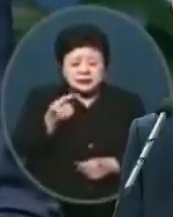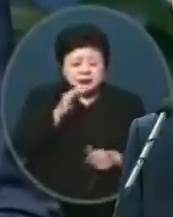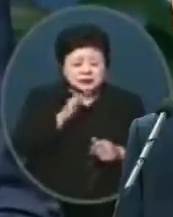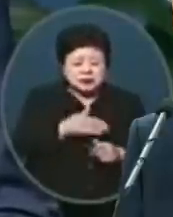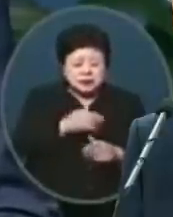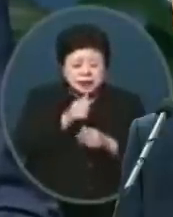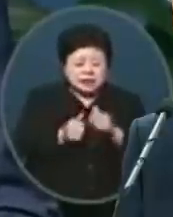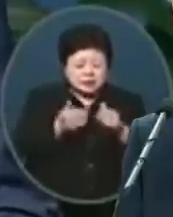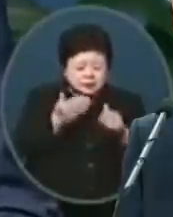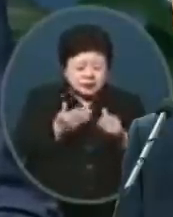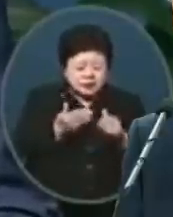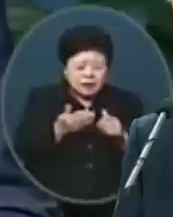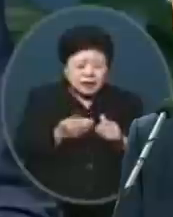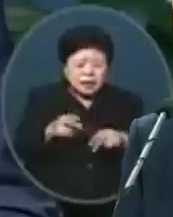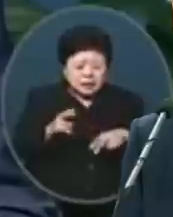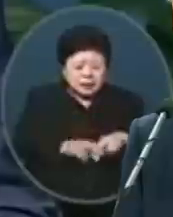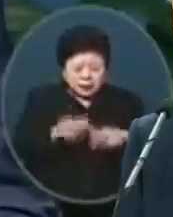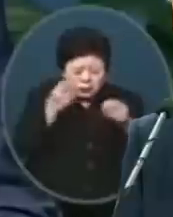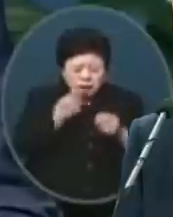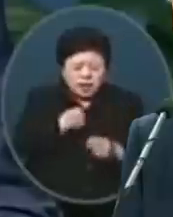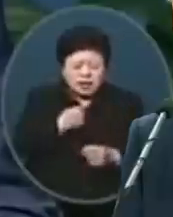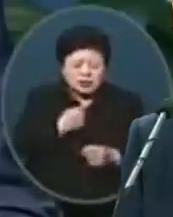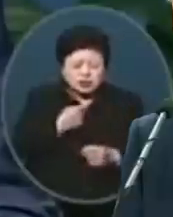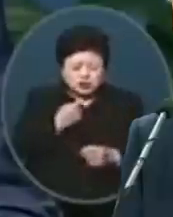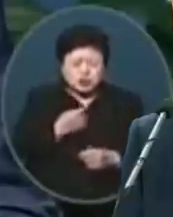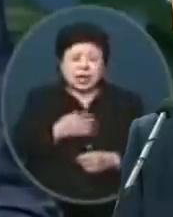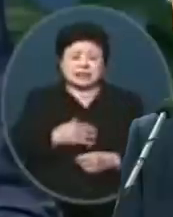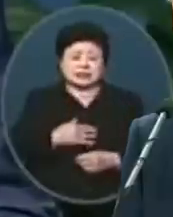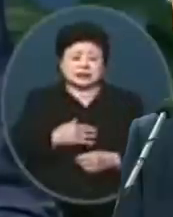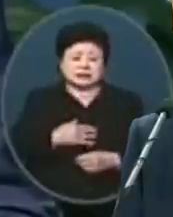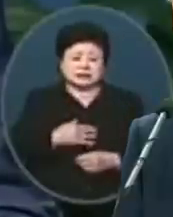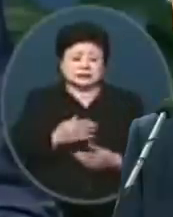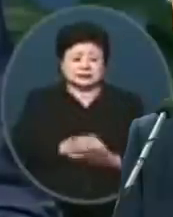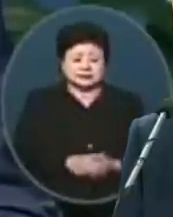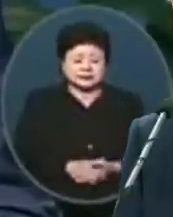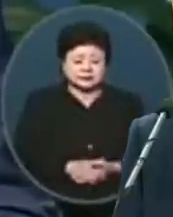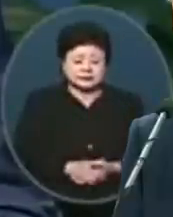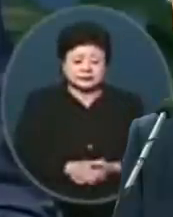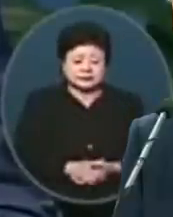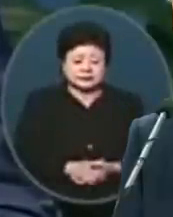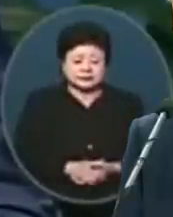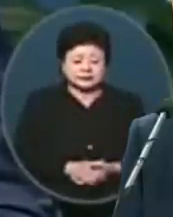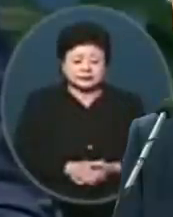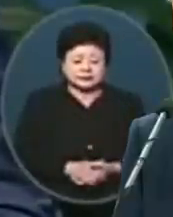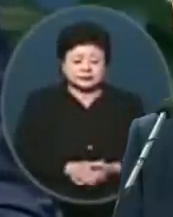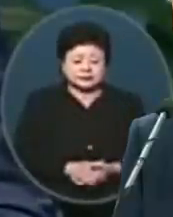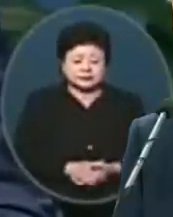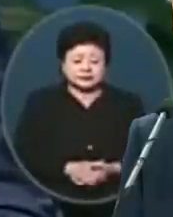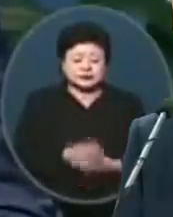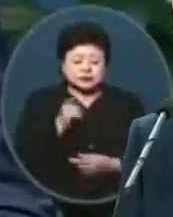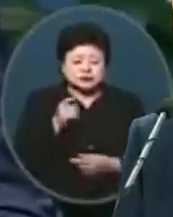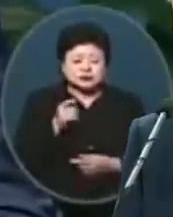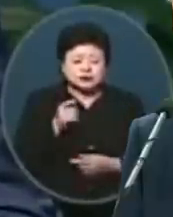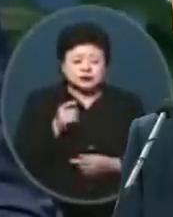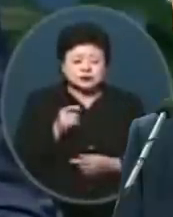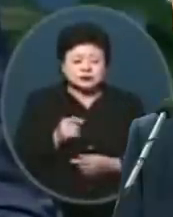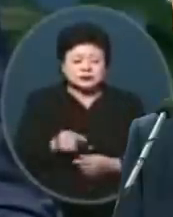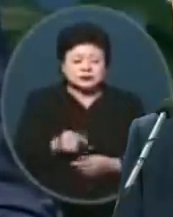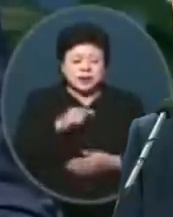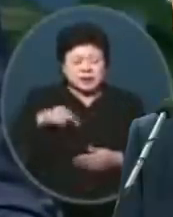잘못해서 하나님께 매를 맞고 고통을 당한다고 생각을 했습니다. 우리가 마음속에